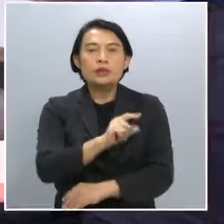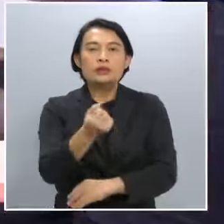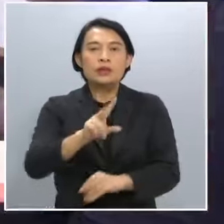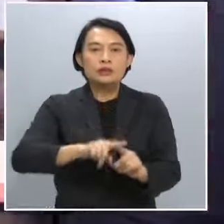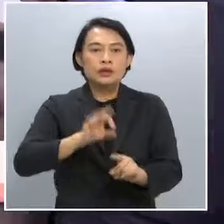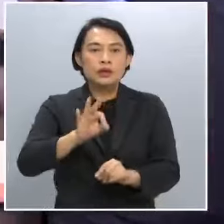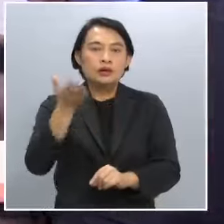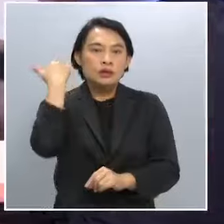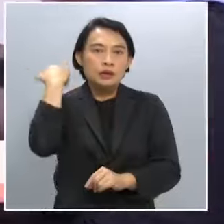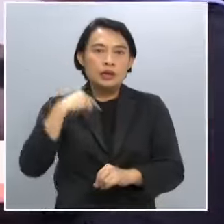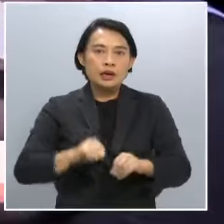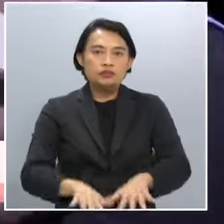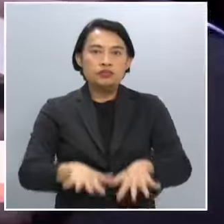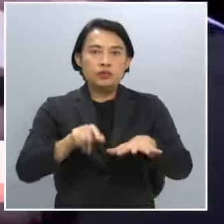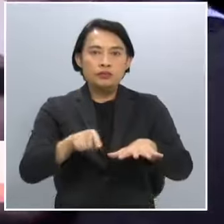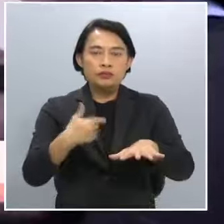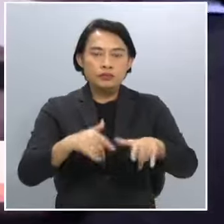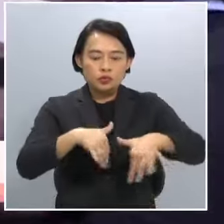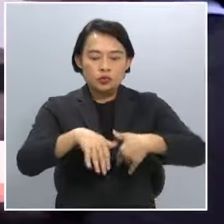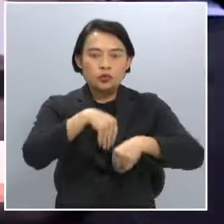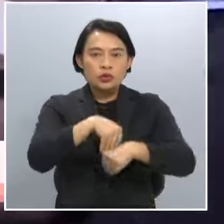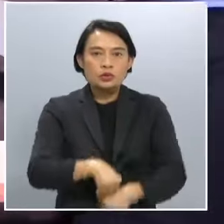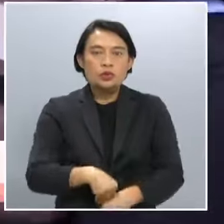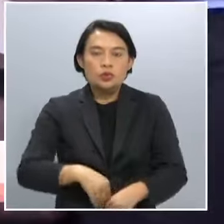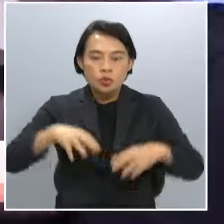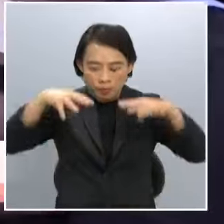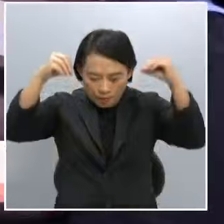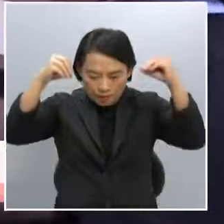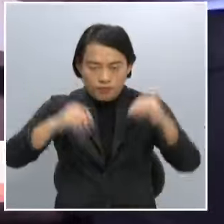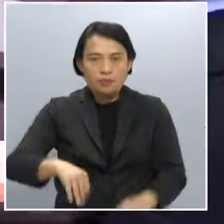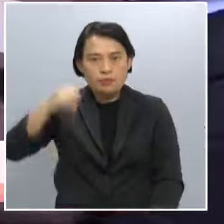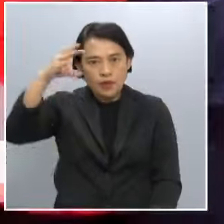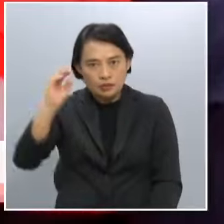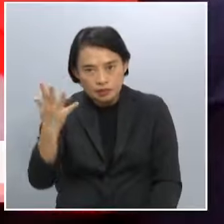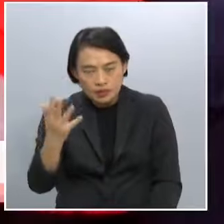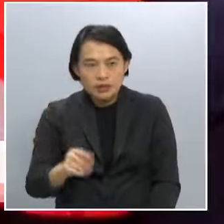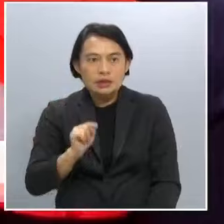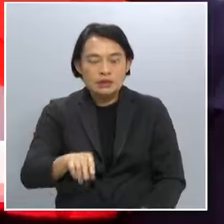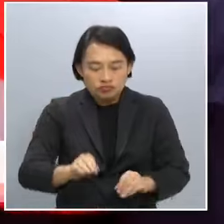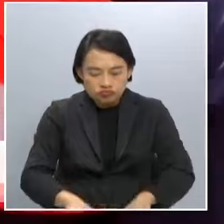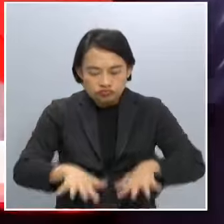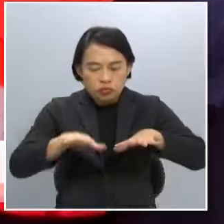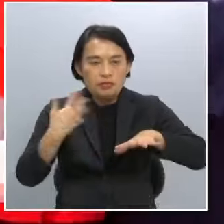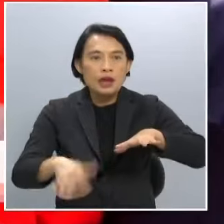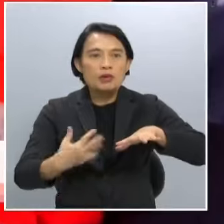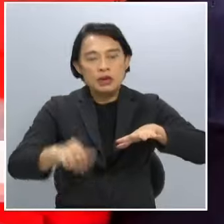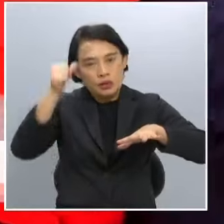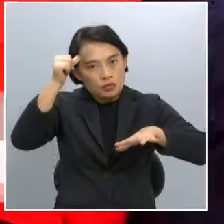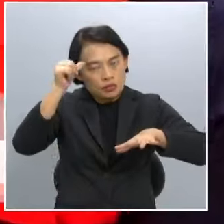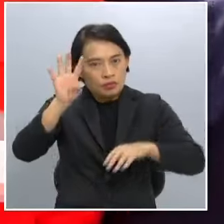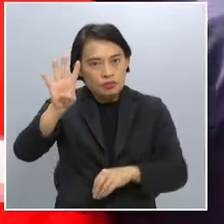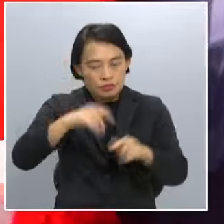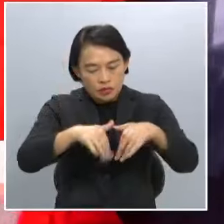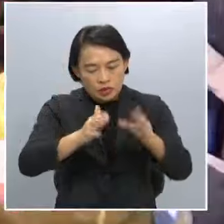ยายนที่ผ่านมาครับซึ่งชาวบ้านต้องอยู่กันแบบไม่มีไฟฟ้าใช้นะครับแล้วก็จมน้ำเนี่ยมานานถึง4วัน ซึ่งจำนวนประชากรทั้งหม